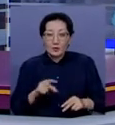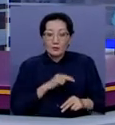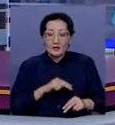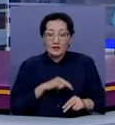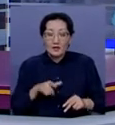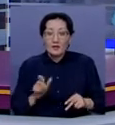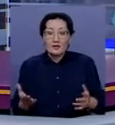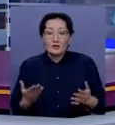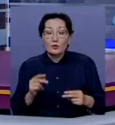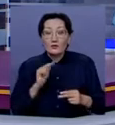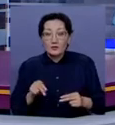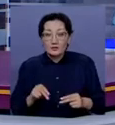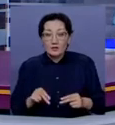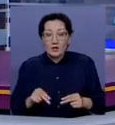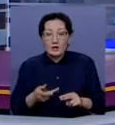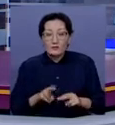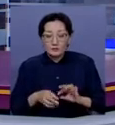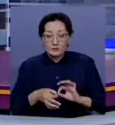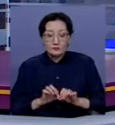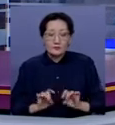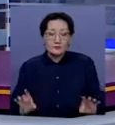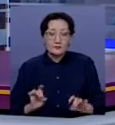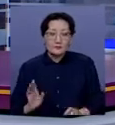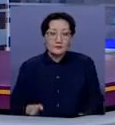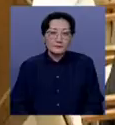қызметкерлер неліктен сынады? Салтанат Нысанбек тарқатып айтсын.